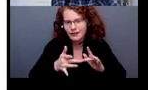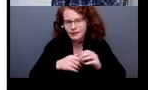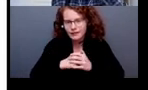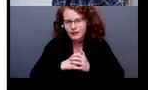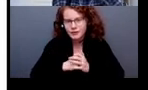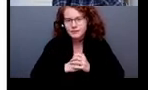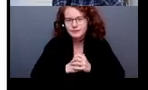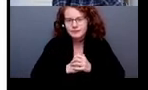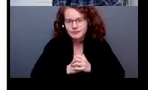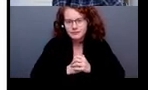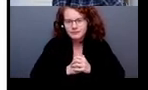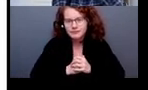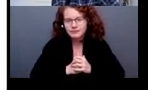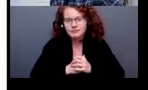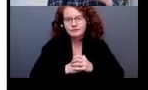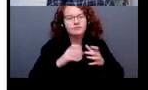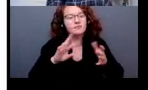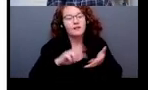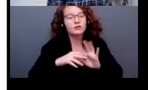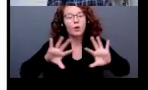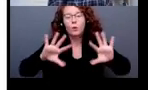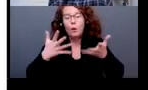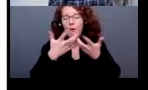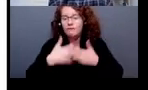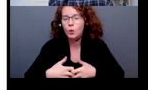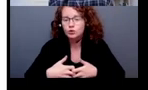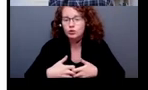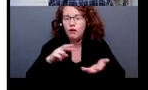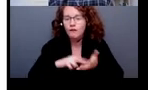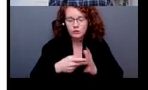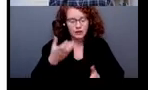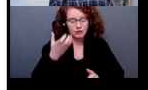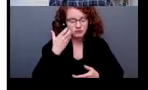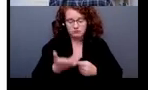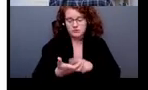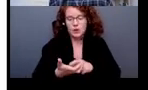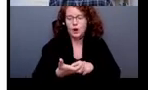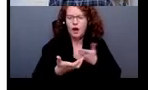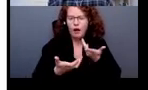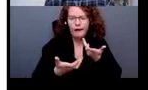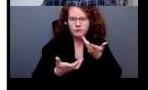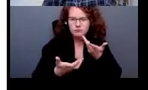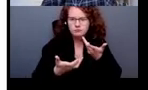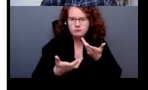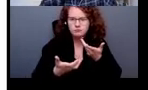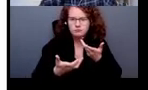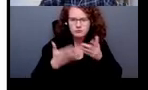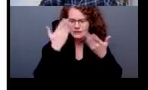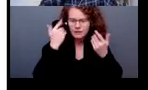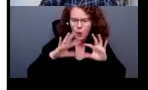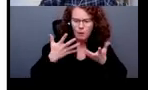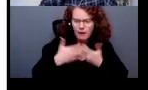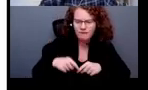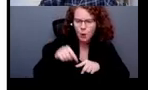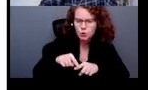partie à comment ça fonctionne, c'est-à-dire de recueillir, techniquement, le réparateur va donner des